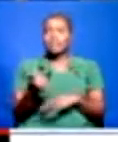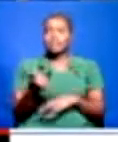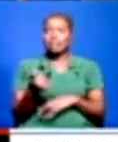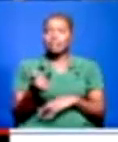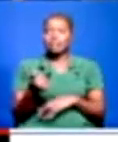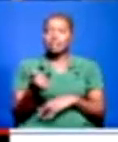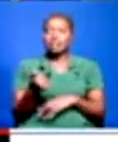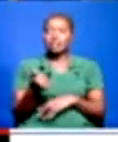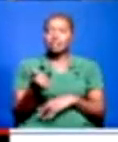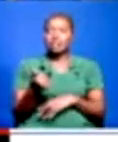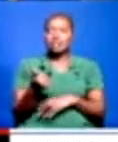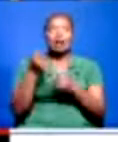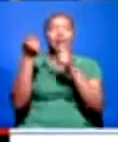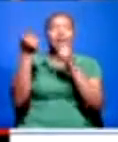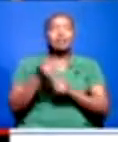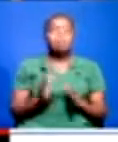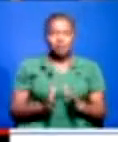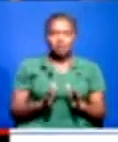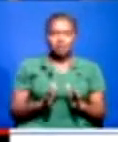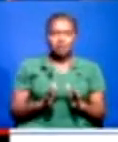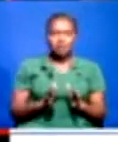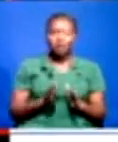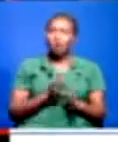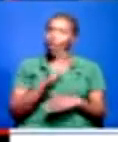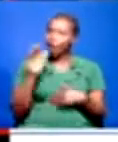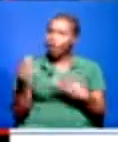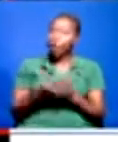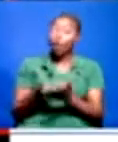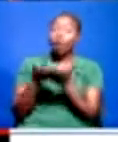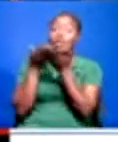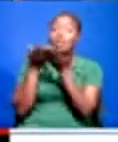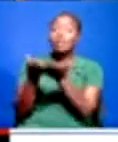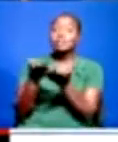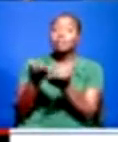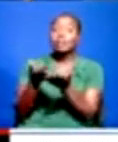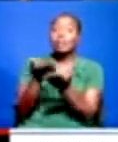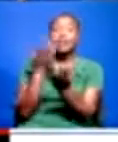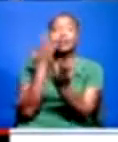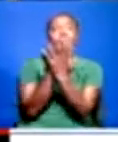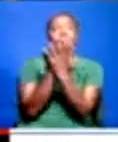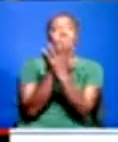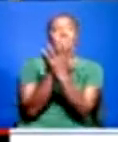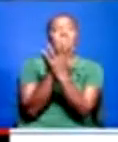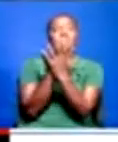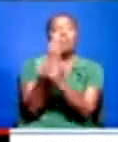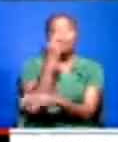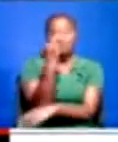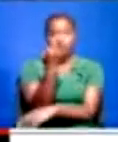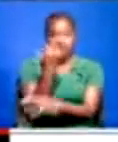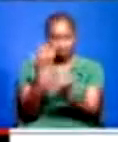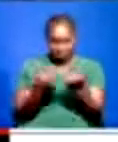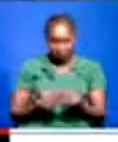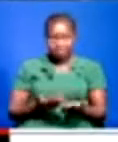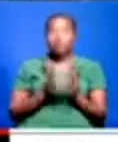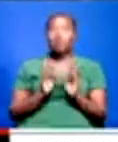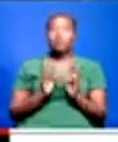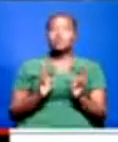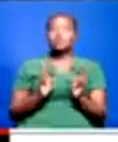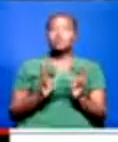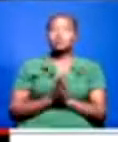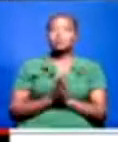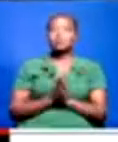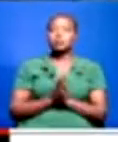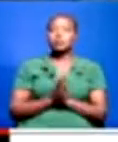wale maripist. Wote wako ndani. Tumenasa watano ambao tuko nao hapa saa hii. Hii ni aina ya toy